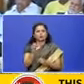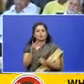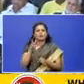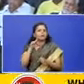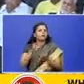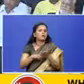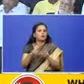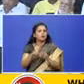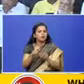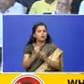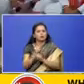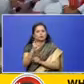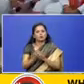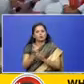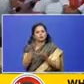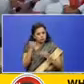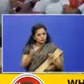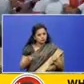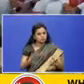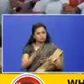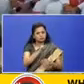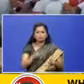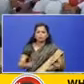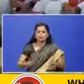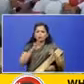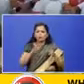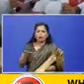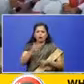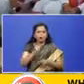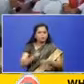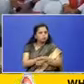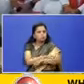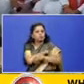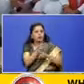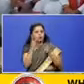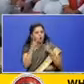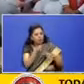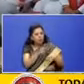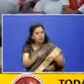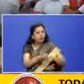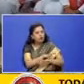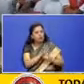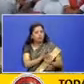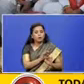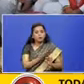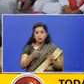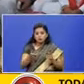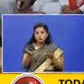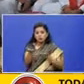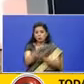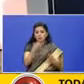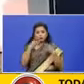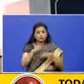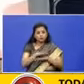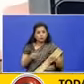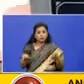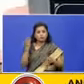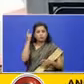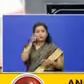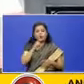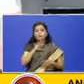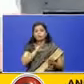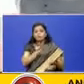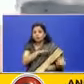था, जिनका जीवन हर किसी को प्रेरित करने वाला है। आज मैं उन सभी आदिवासी शहीदों